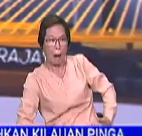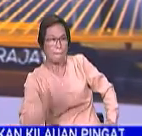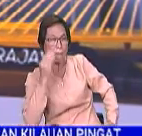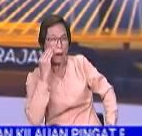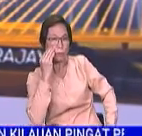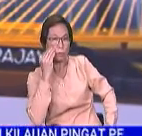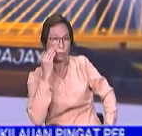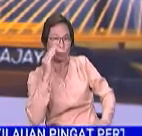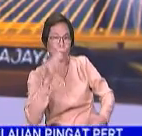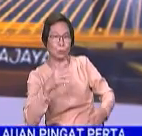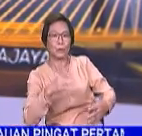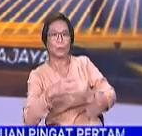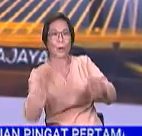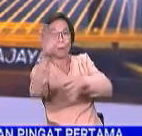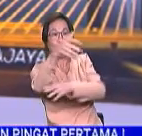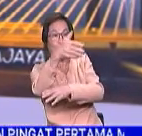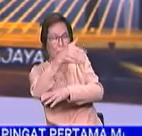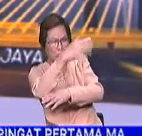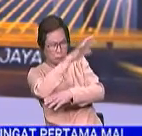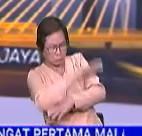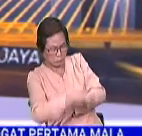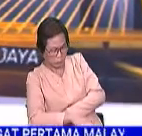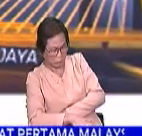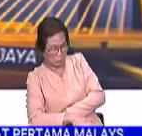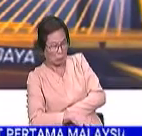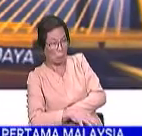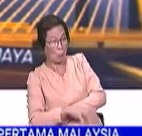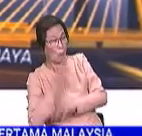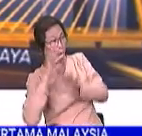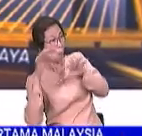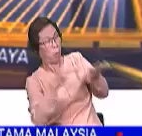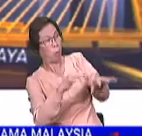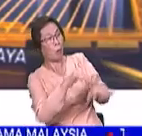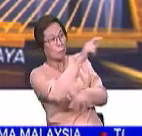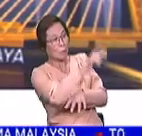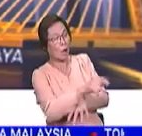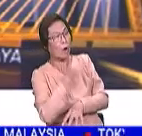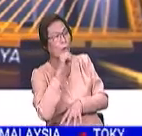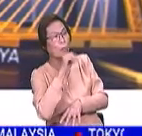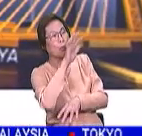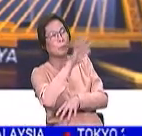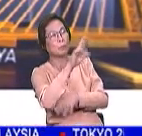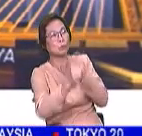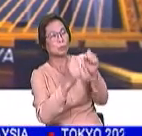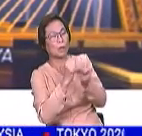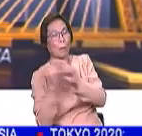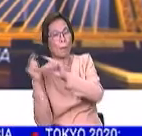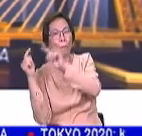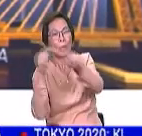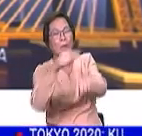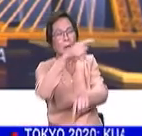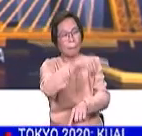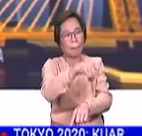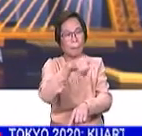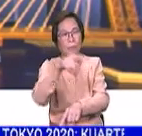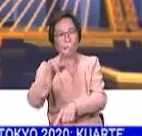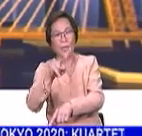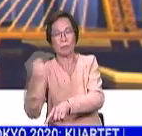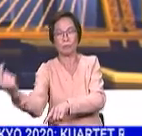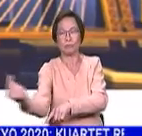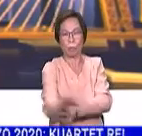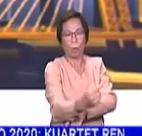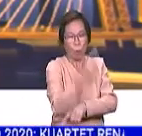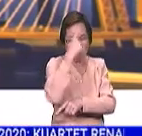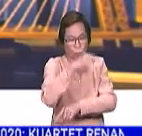menarik perhatian ramai memarahi Mask of 52 tahun hadir ke pipi itu untuk mendapatkan suntikan